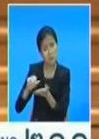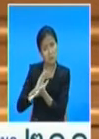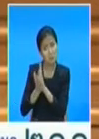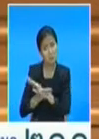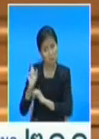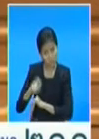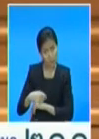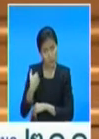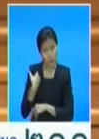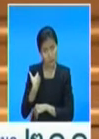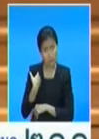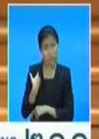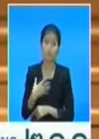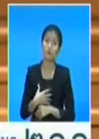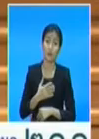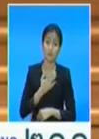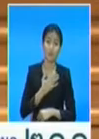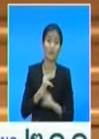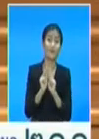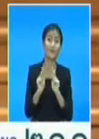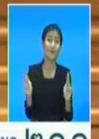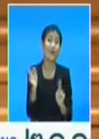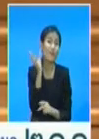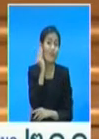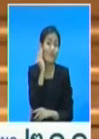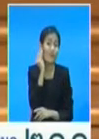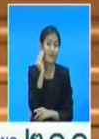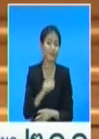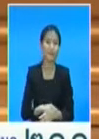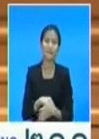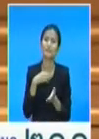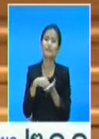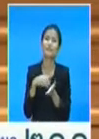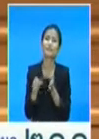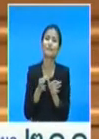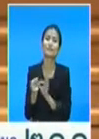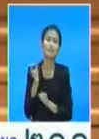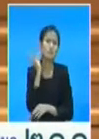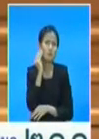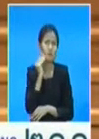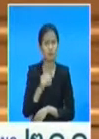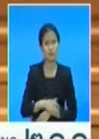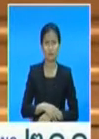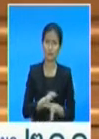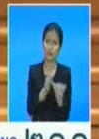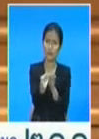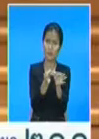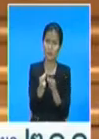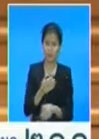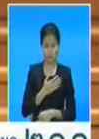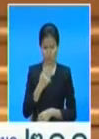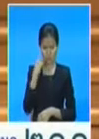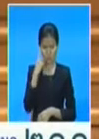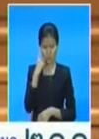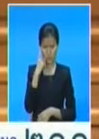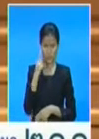อยิ่งเมื่อสักครู่ได้ฟังกันมาที่การชี้แจงผมเข้าใจว่าผมเตรียมเรื่องมาผิดผมเข้าใจว่าเป็นเรื่อง